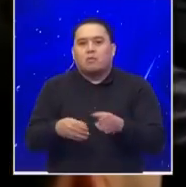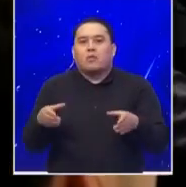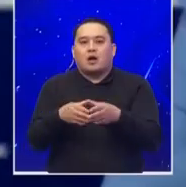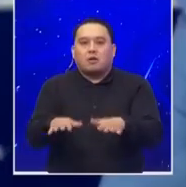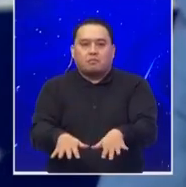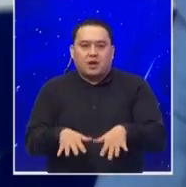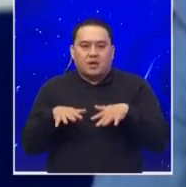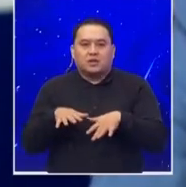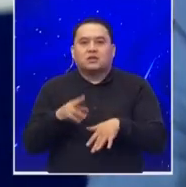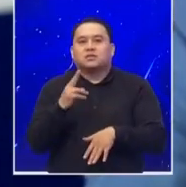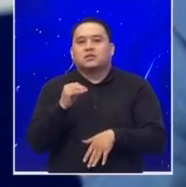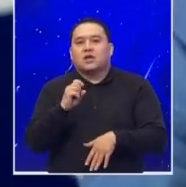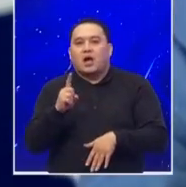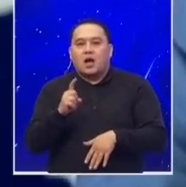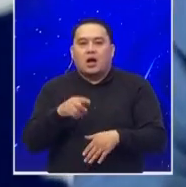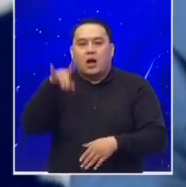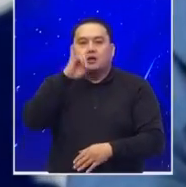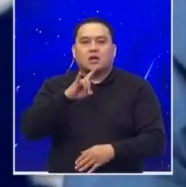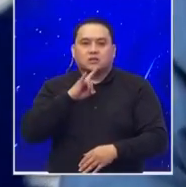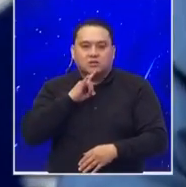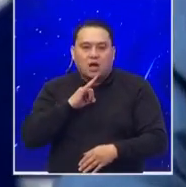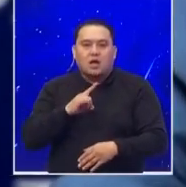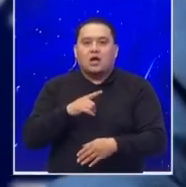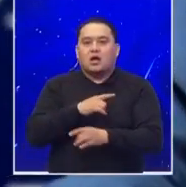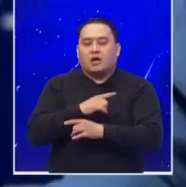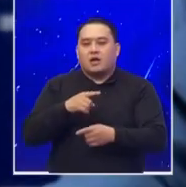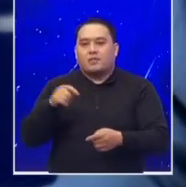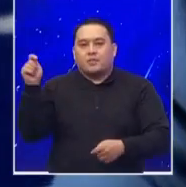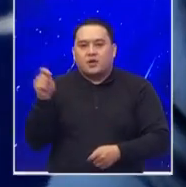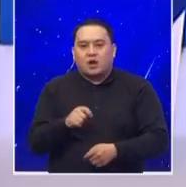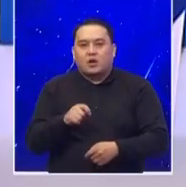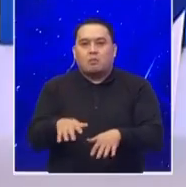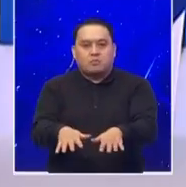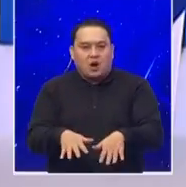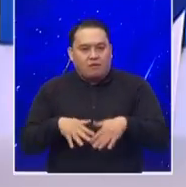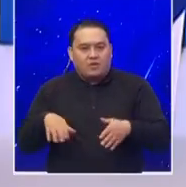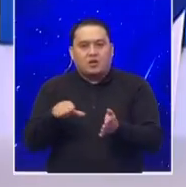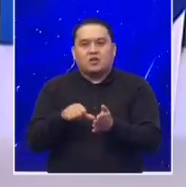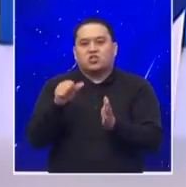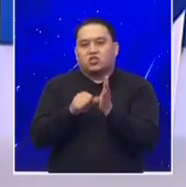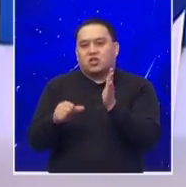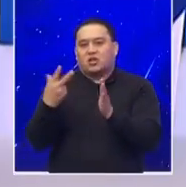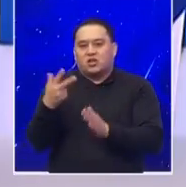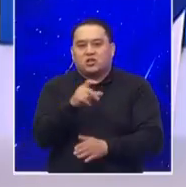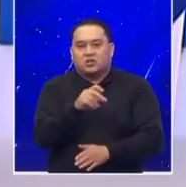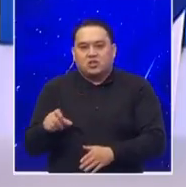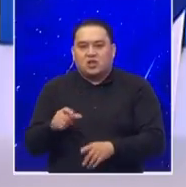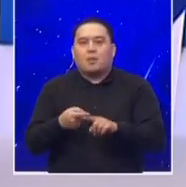Мажилиса парламента. При этом ЦИК Казахстана отмечает, что явка избирателей на парламентские выборы составила